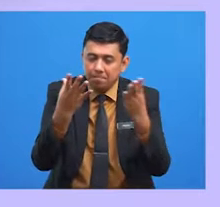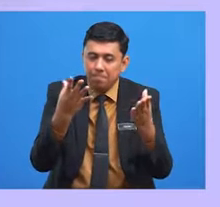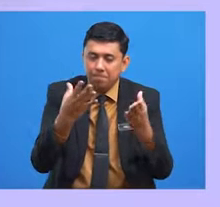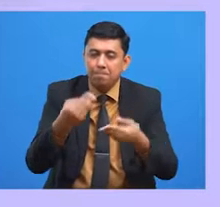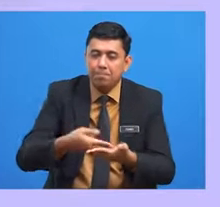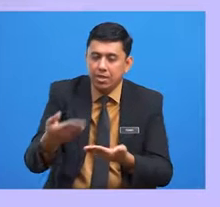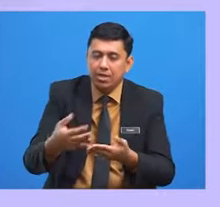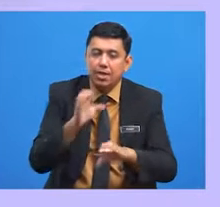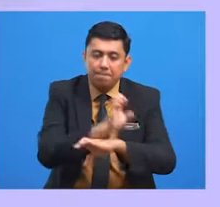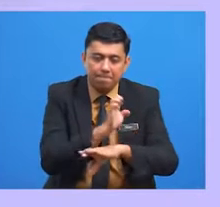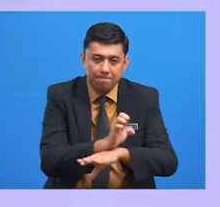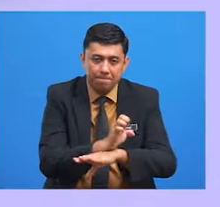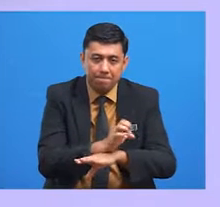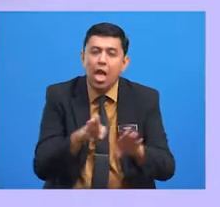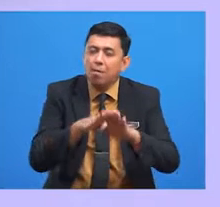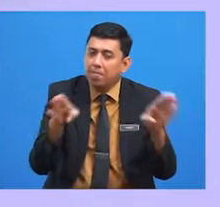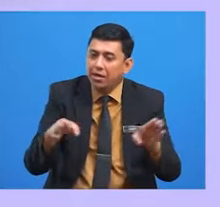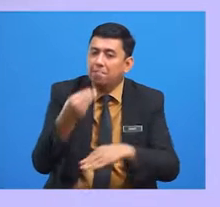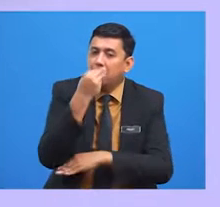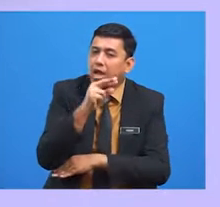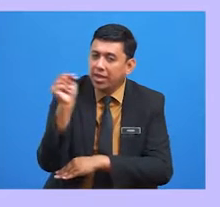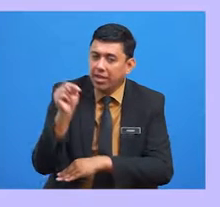membeli emas perhiasan berbanding makanan.